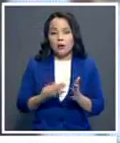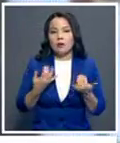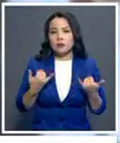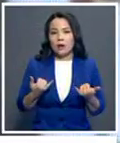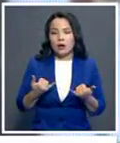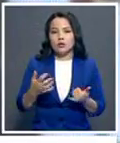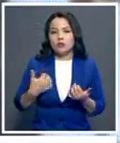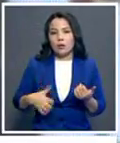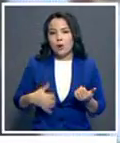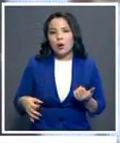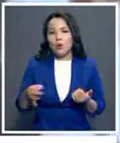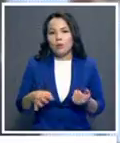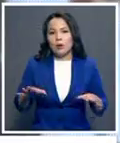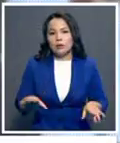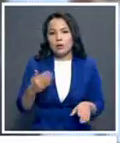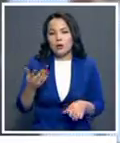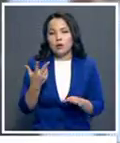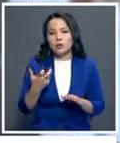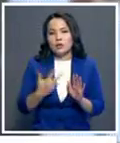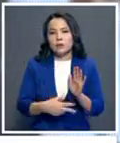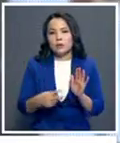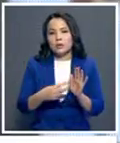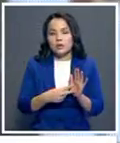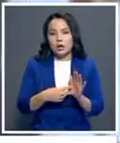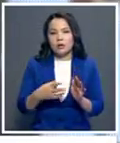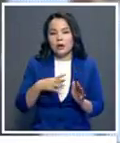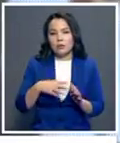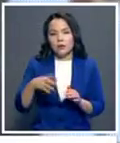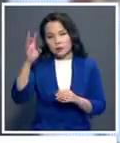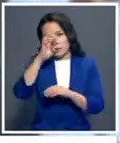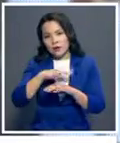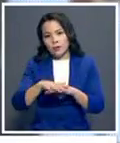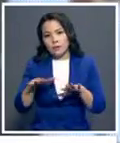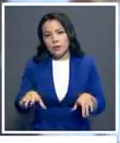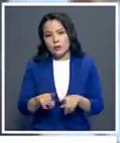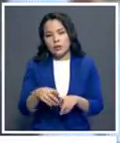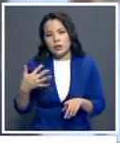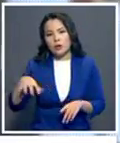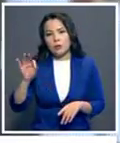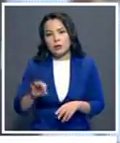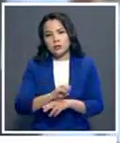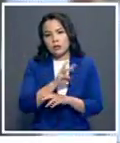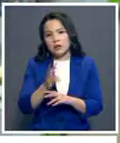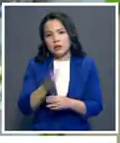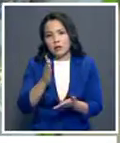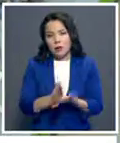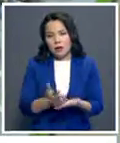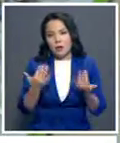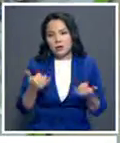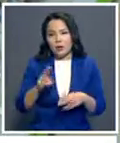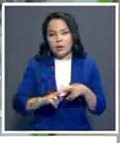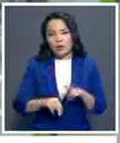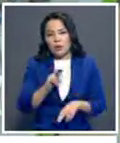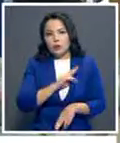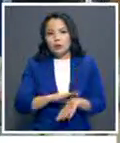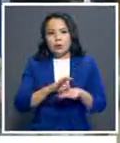Жамбыл облысының өзінде 377 елді мекеннің 50% газдандырылған. Құрылыс жұмыстары